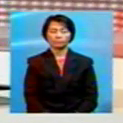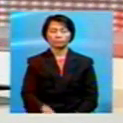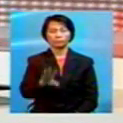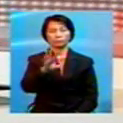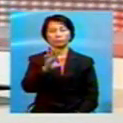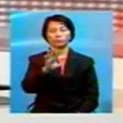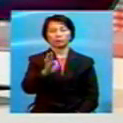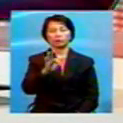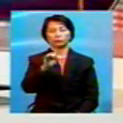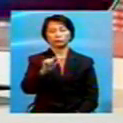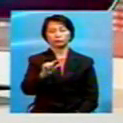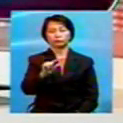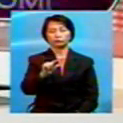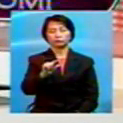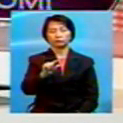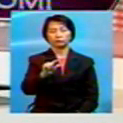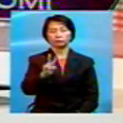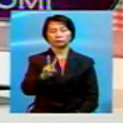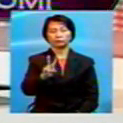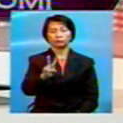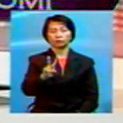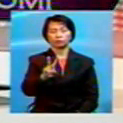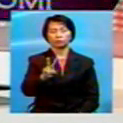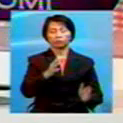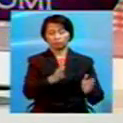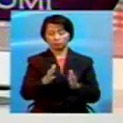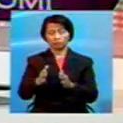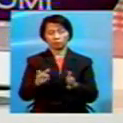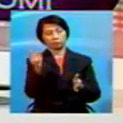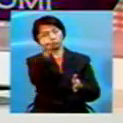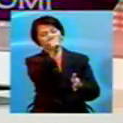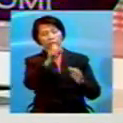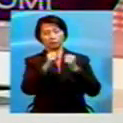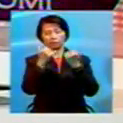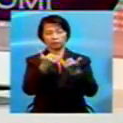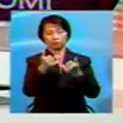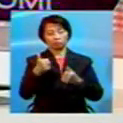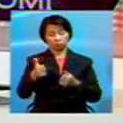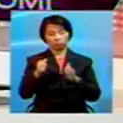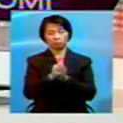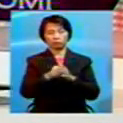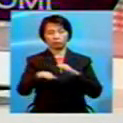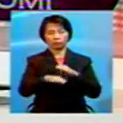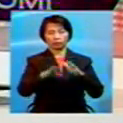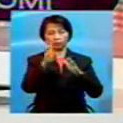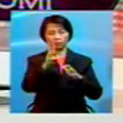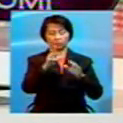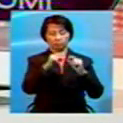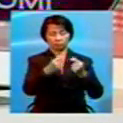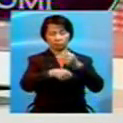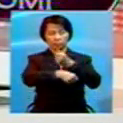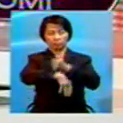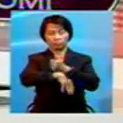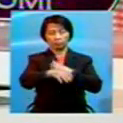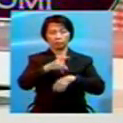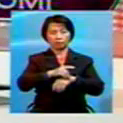felda Global ventur holding berhad fgv merancang menyenaraikan Syarikat berpotensi di bawah enam klusternya di Bursa